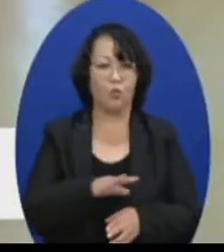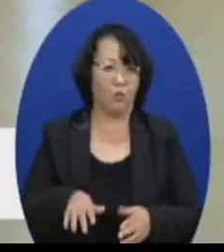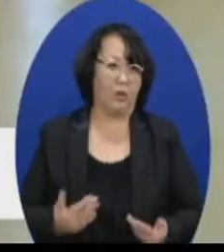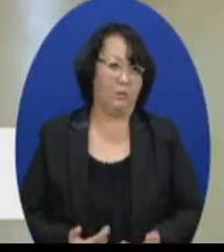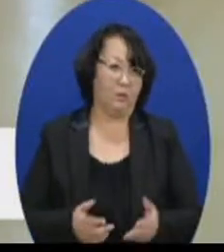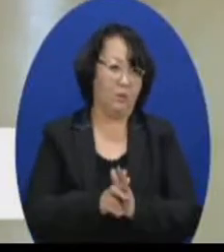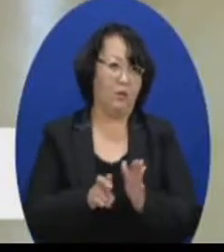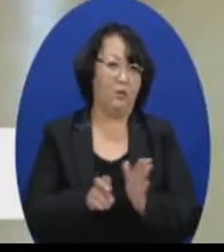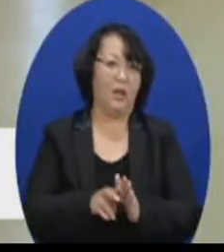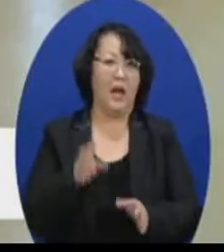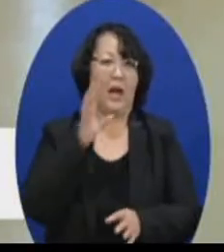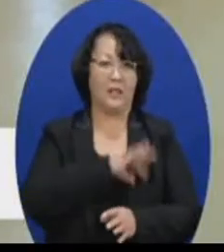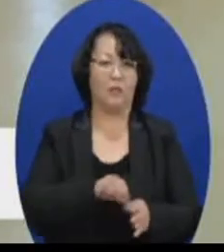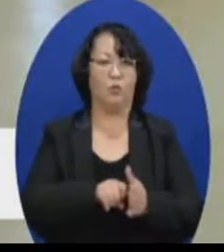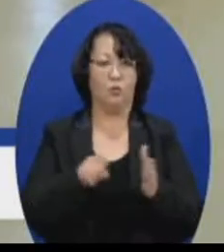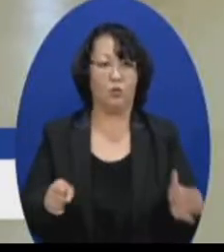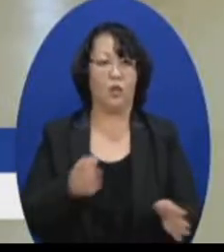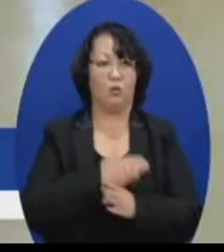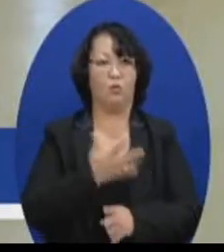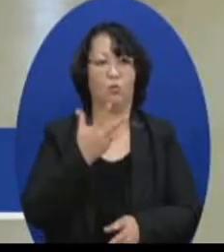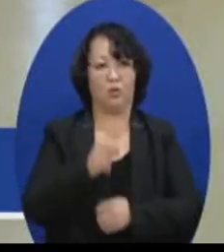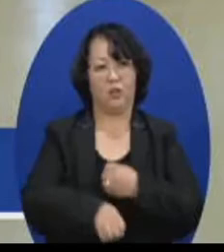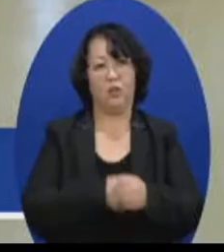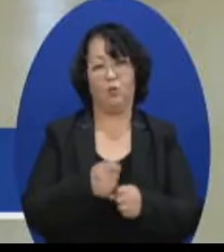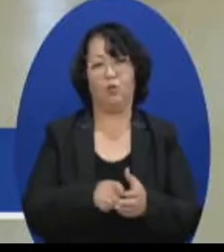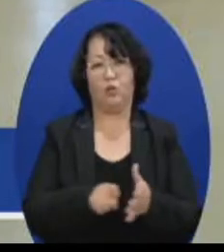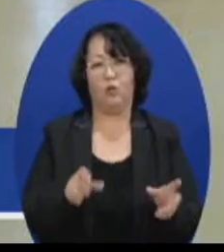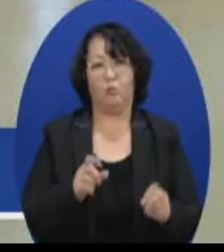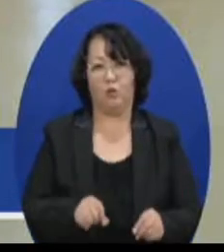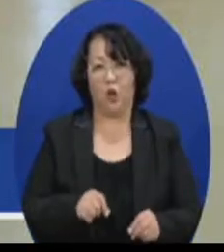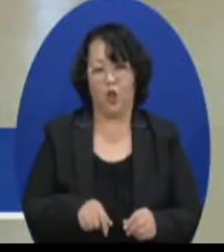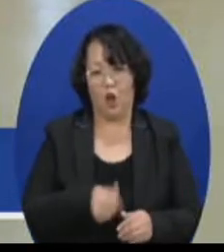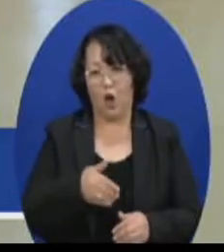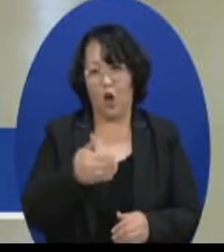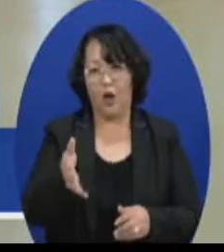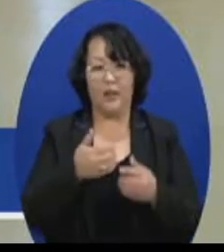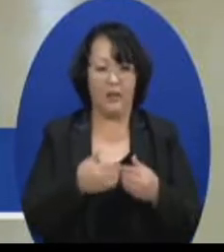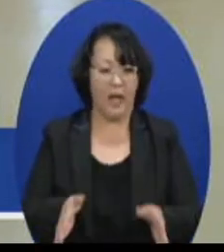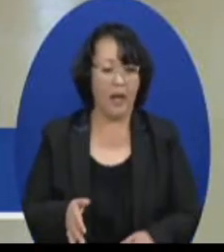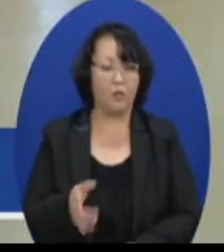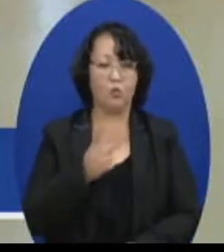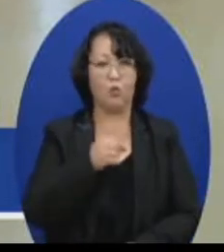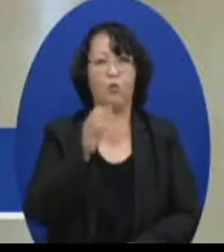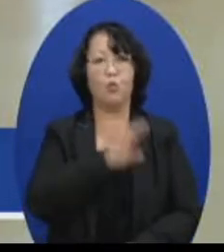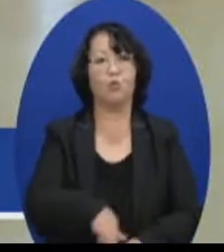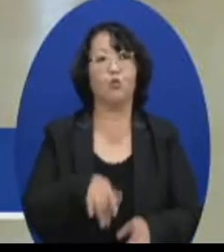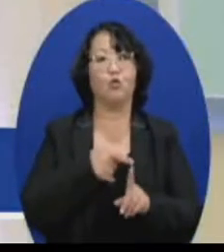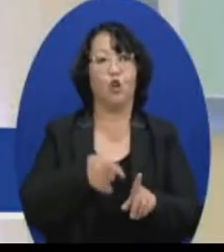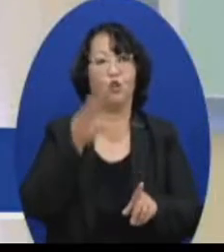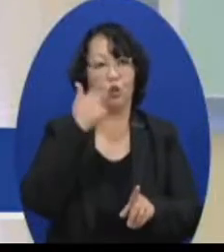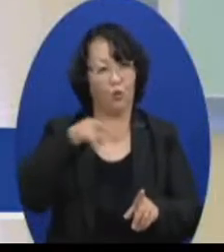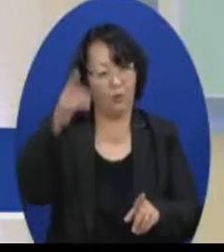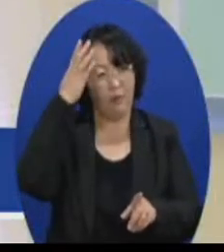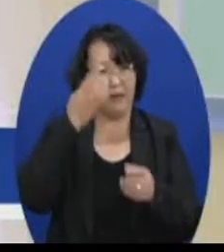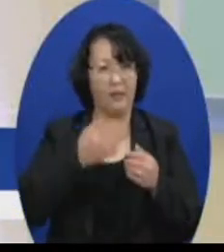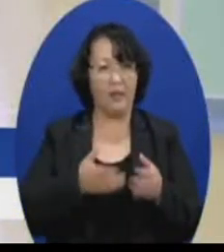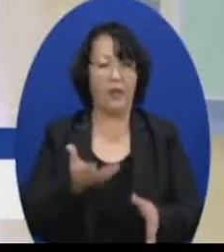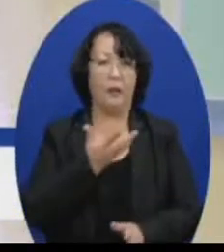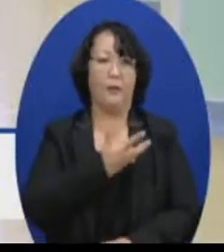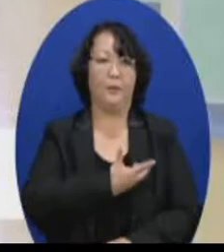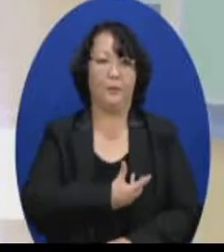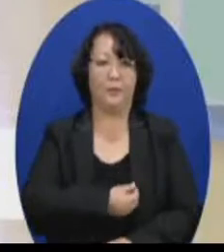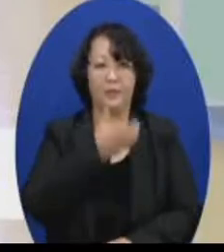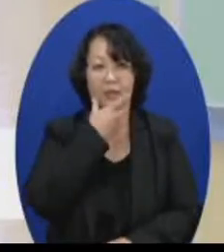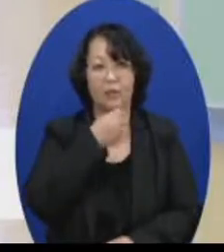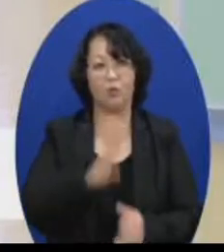Ашиглалтын хугацаа дуусаад 30 гаруй жил болсны дараа эмжилтийн хүү одоо 100 хүүхдийн хүчин чадалтай дотор байрны байрлал ашиглалтанд орж байгаа юм аа. Одоо яг л сүүлийн